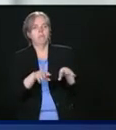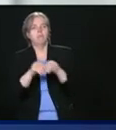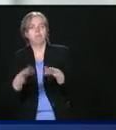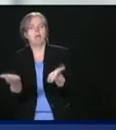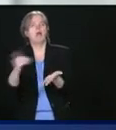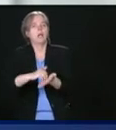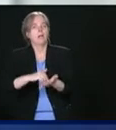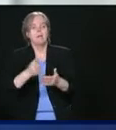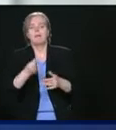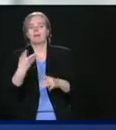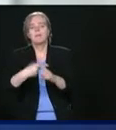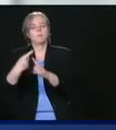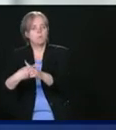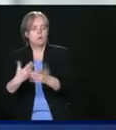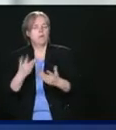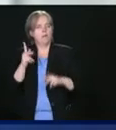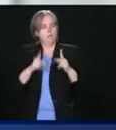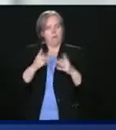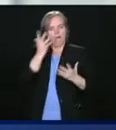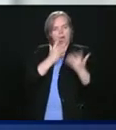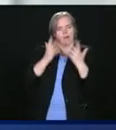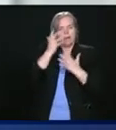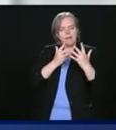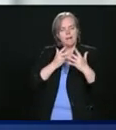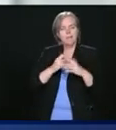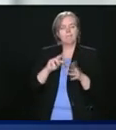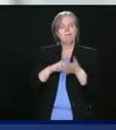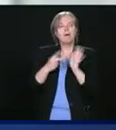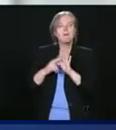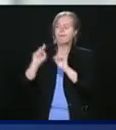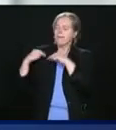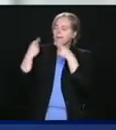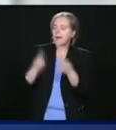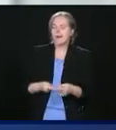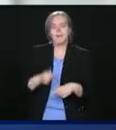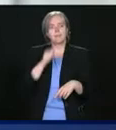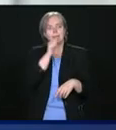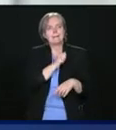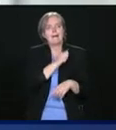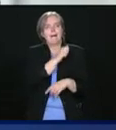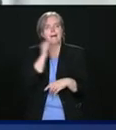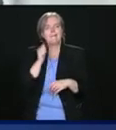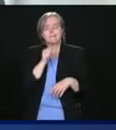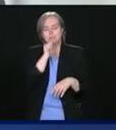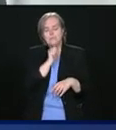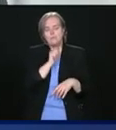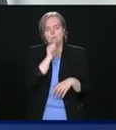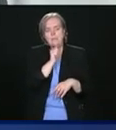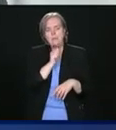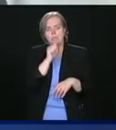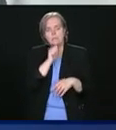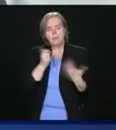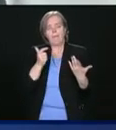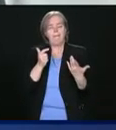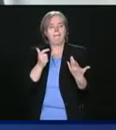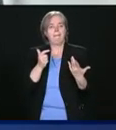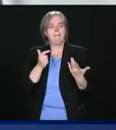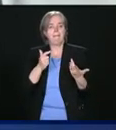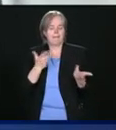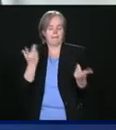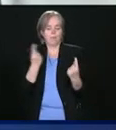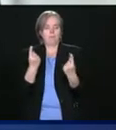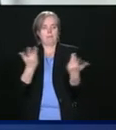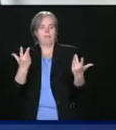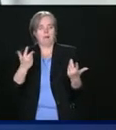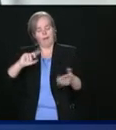retour dans une situation similaire dans quelques mois. Et tout ce que nous aurons sacrifié sera en